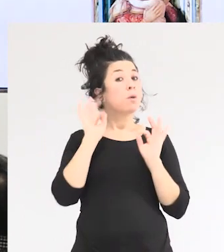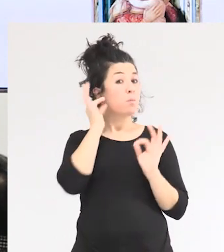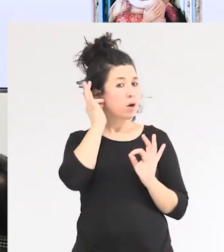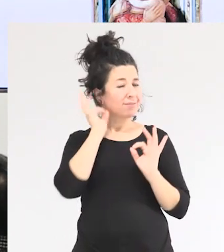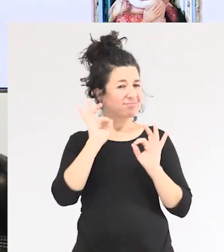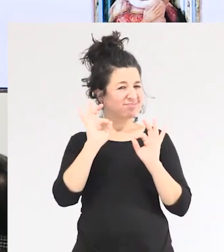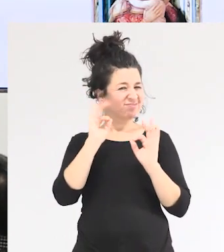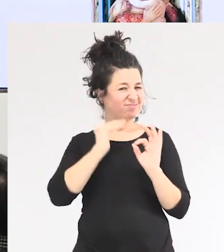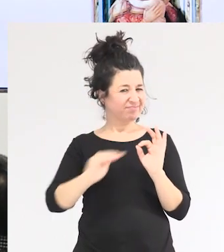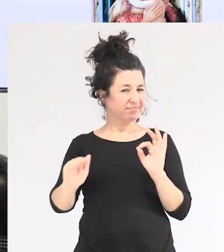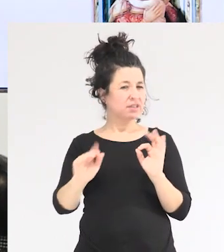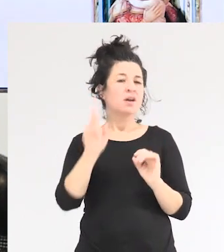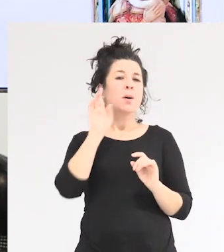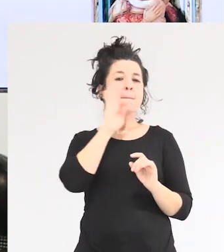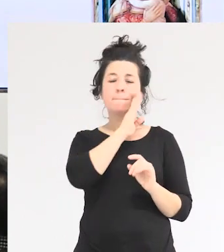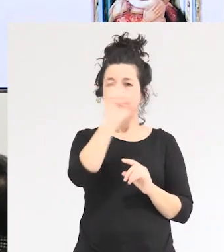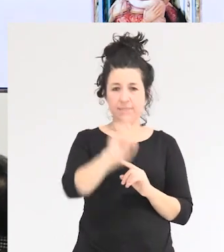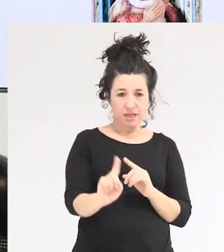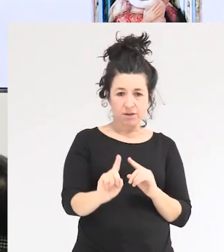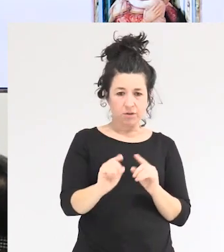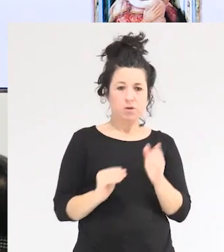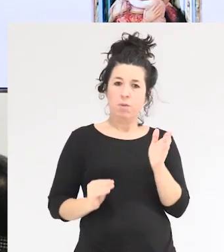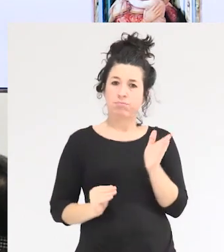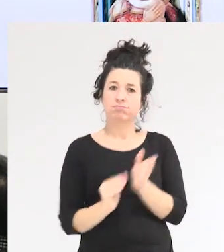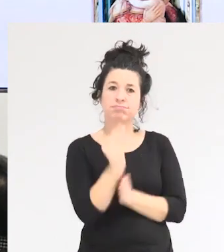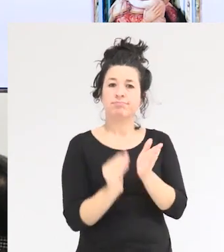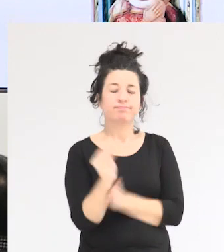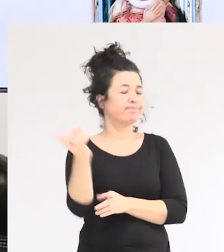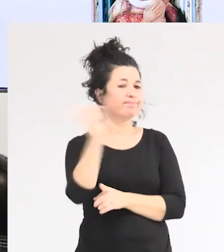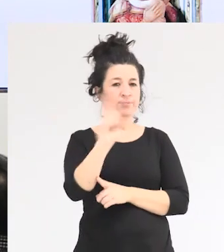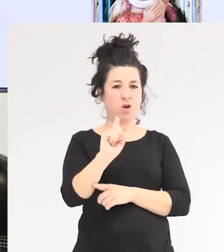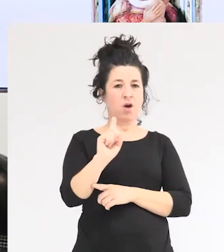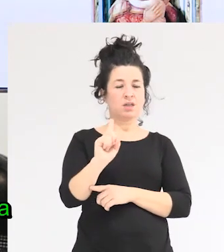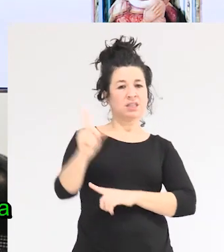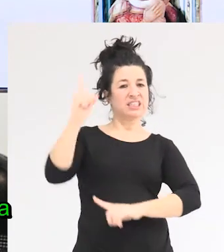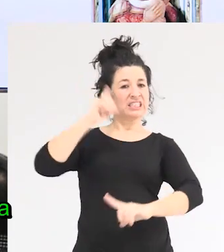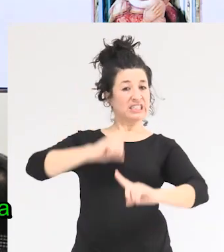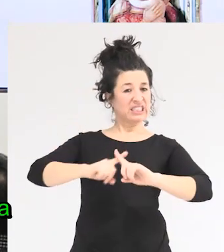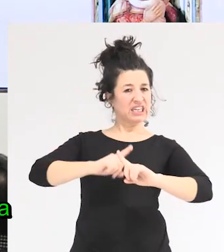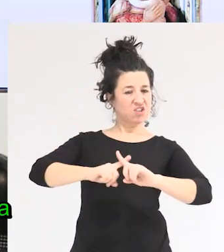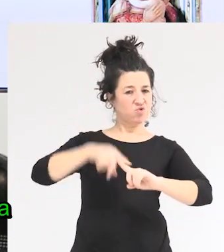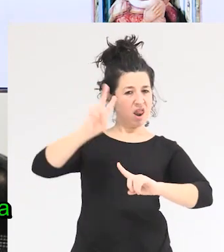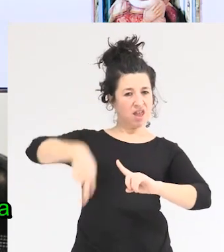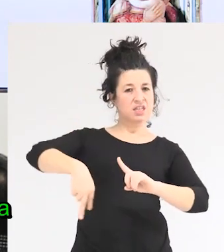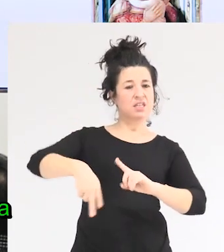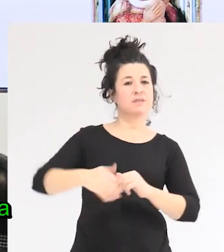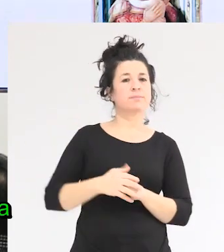ama. Ez du bizitza ematen. Sexuala da, bai? Ze ama Virginiaren